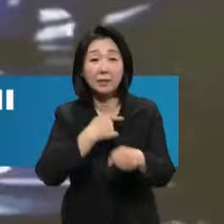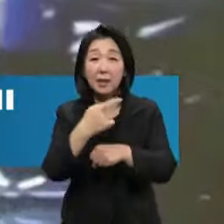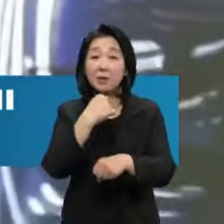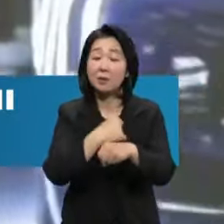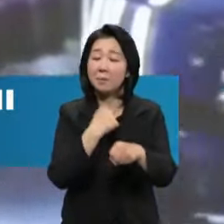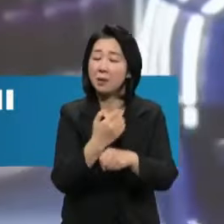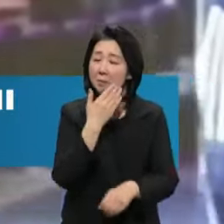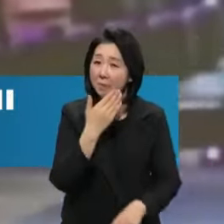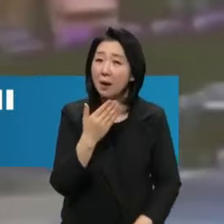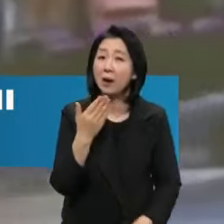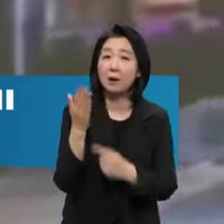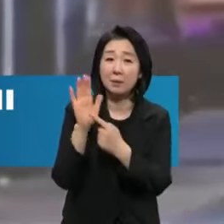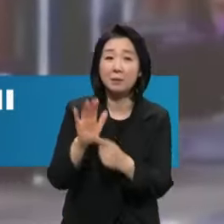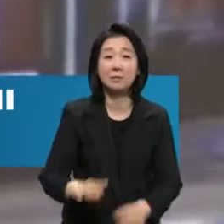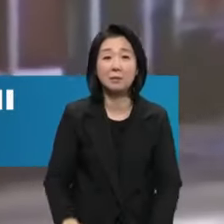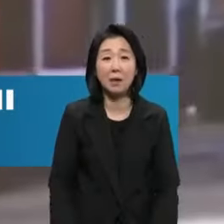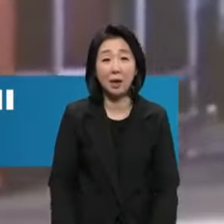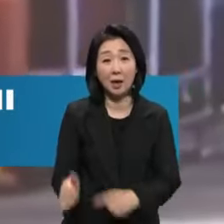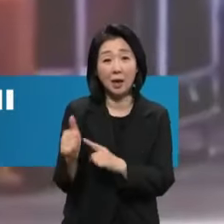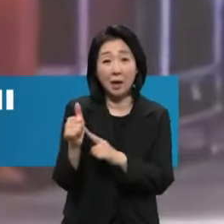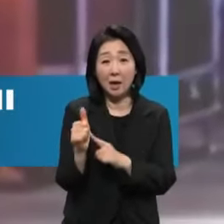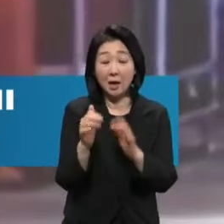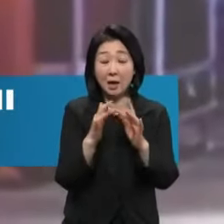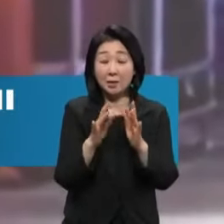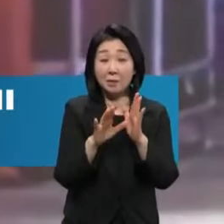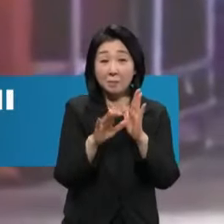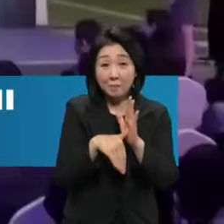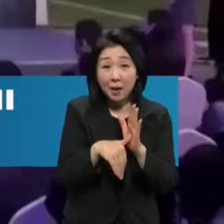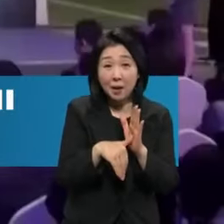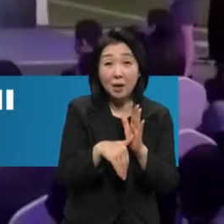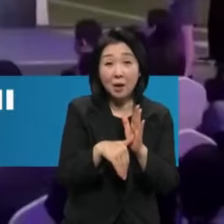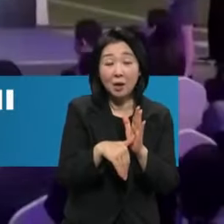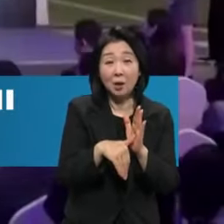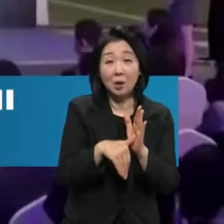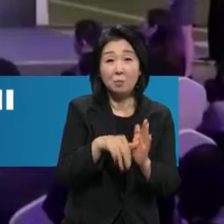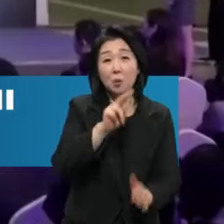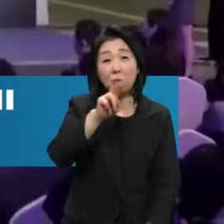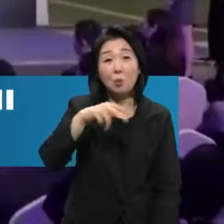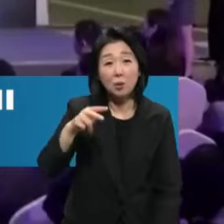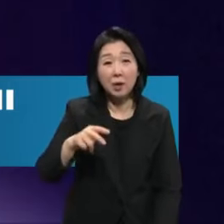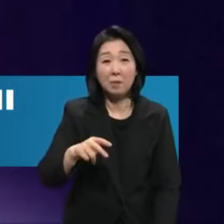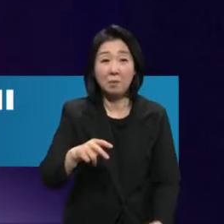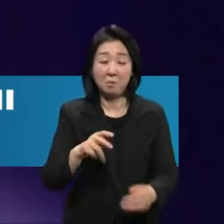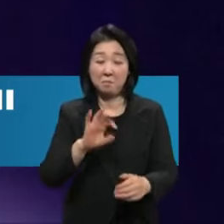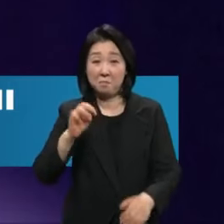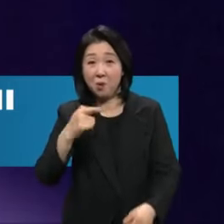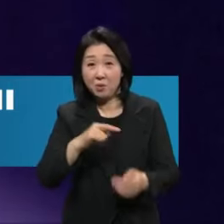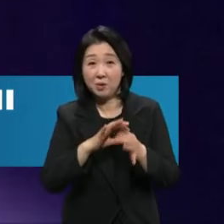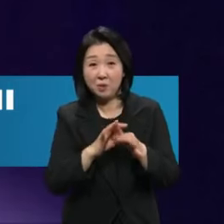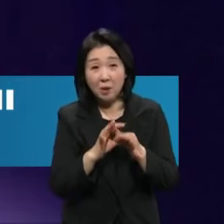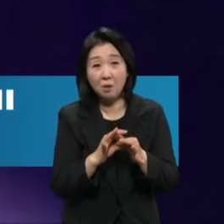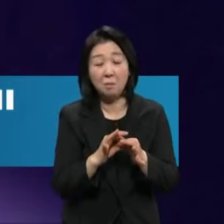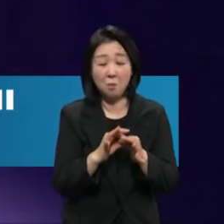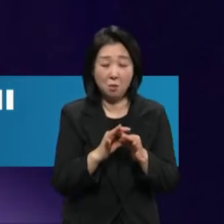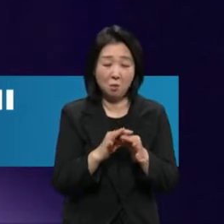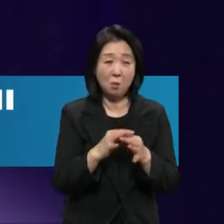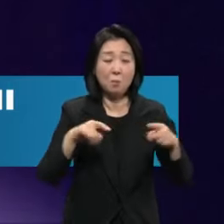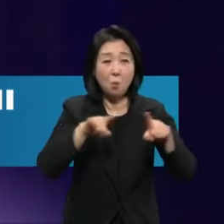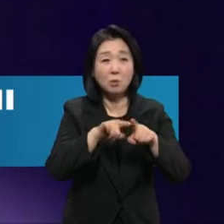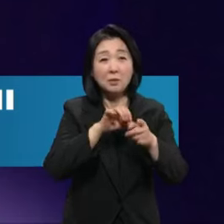있다고 전망했습니다. 머스크는 소셜미디어 X에서 진행한 노르웨이 국부 펀드와의 인터뷰에서 범용 인공지능을